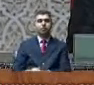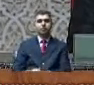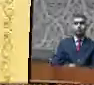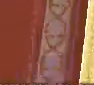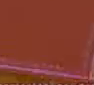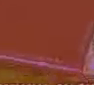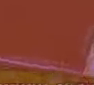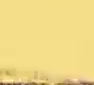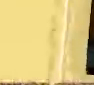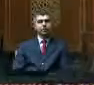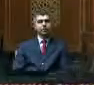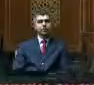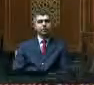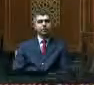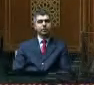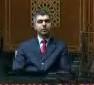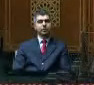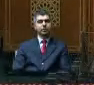السادة المستشارين.